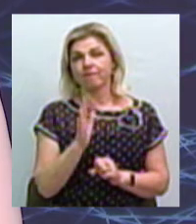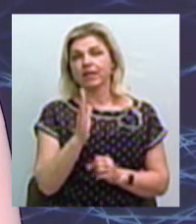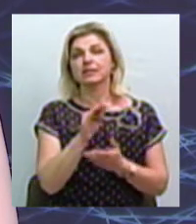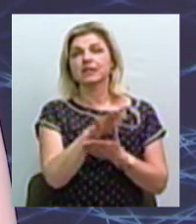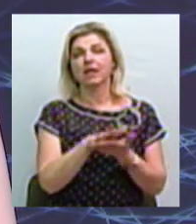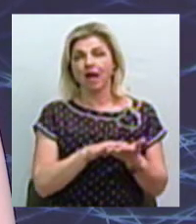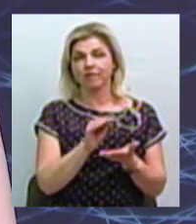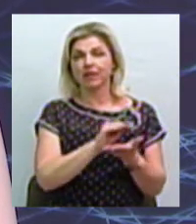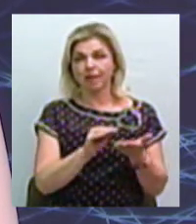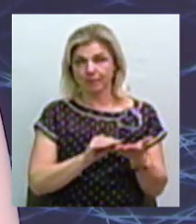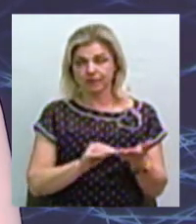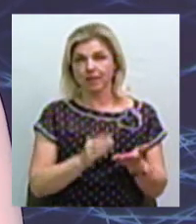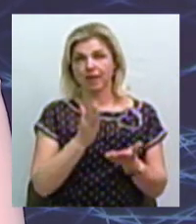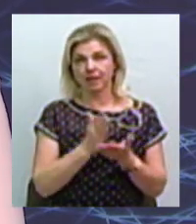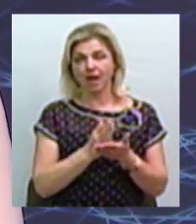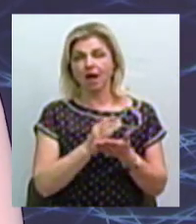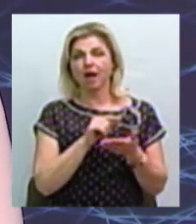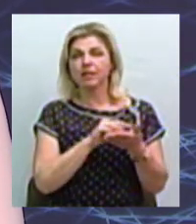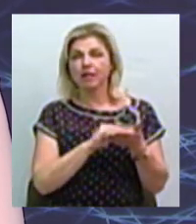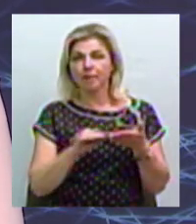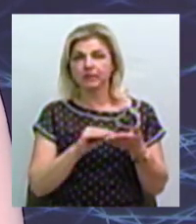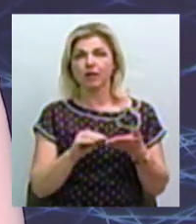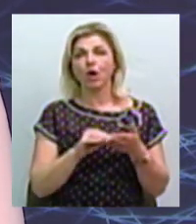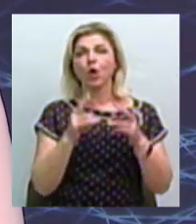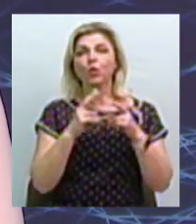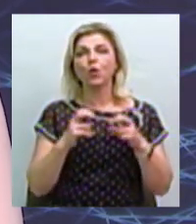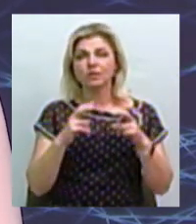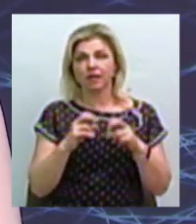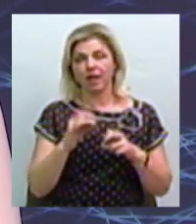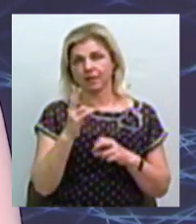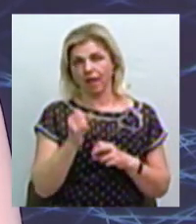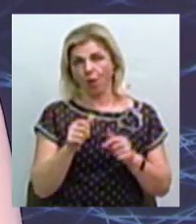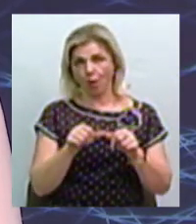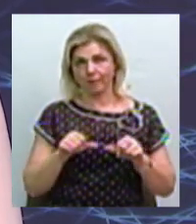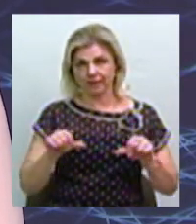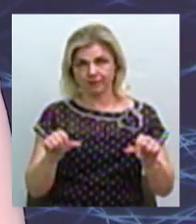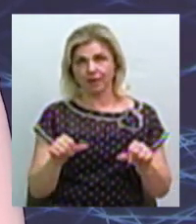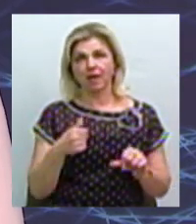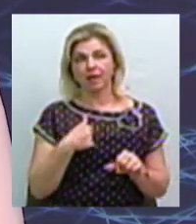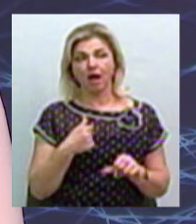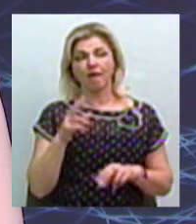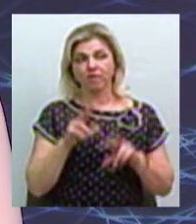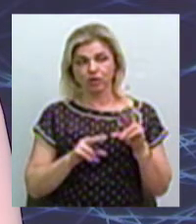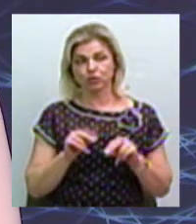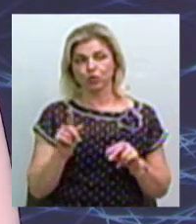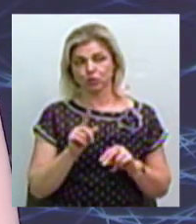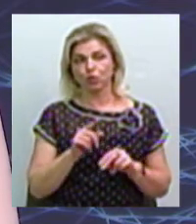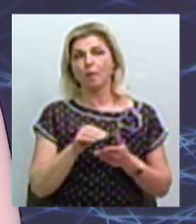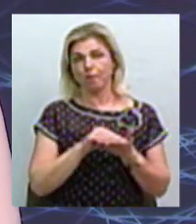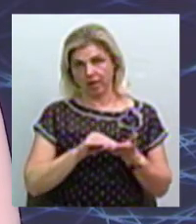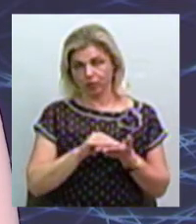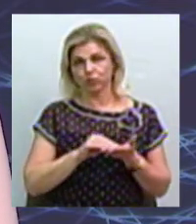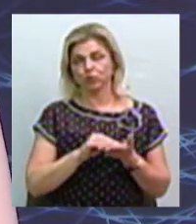про призначення субсидії є така позначка – розгляд на комісії. Я бажаю, я підкреслюю, що